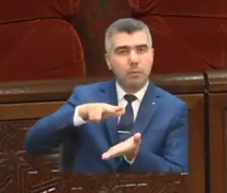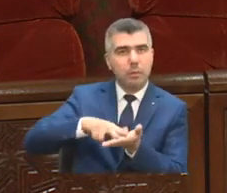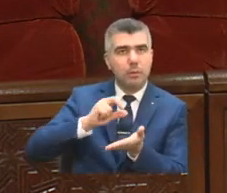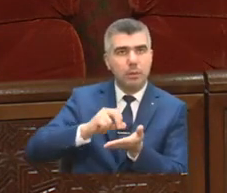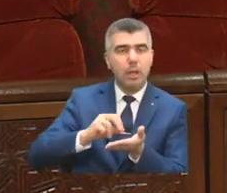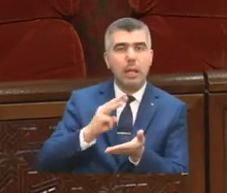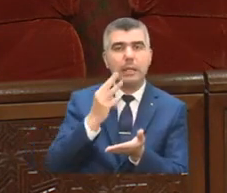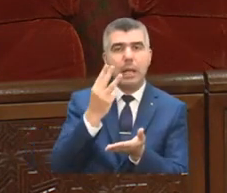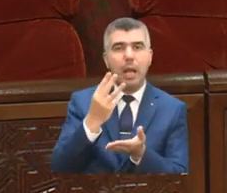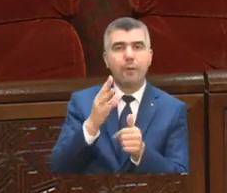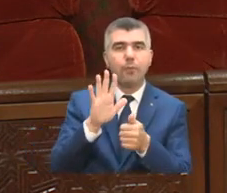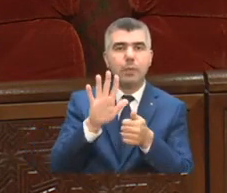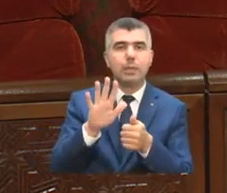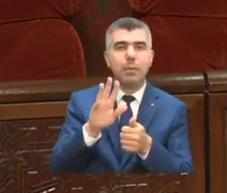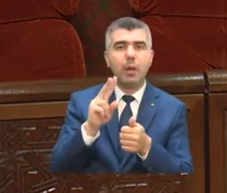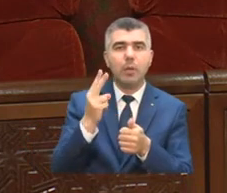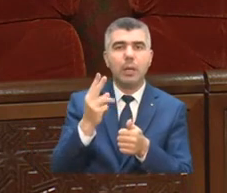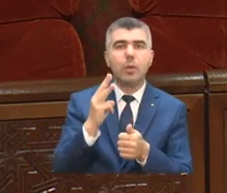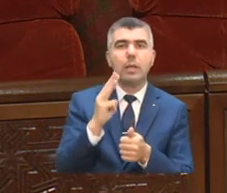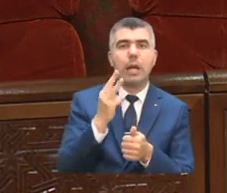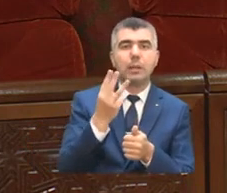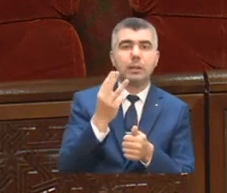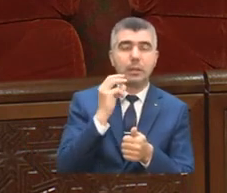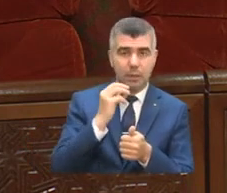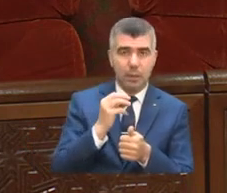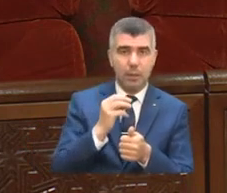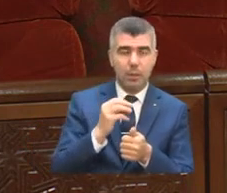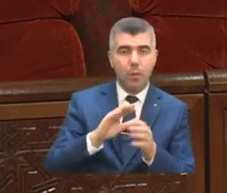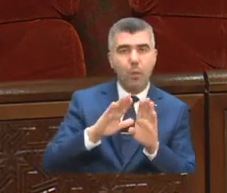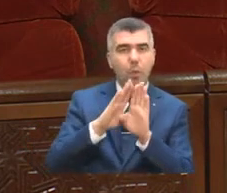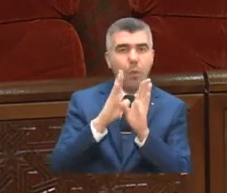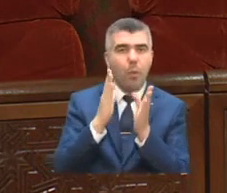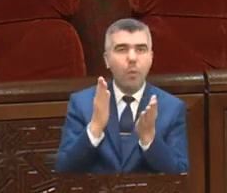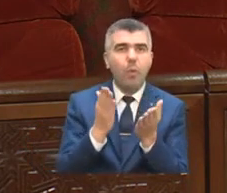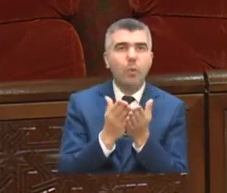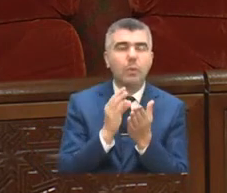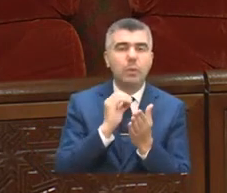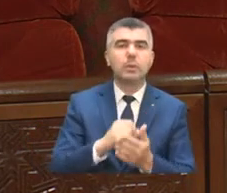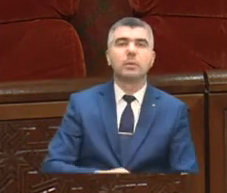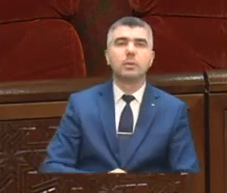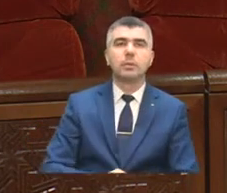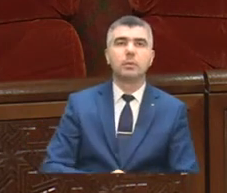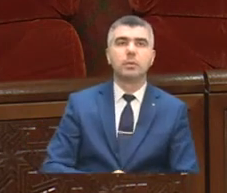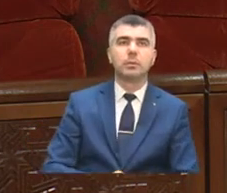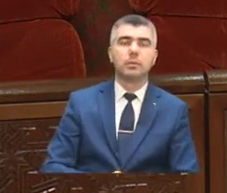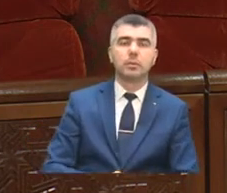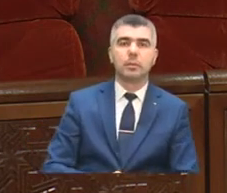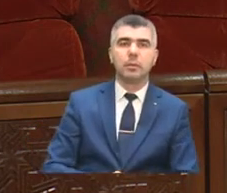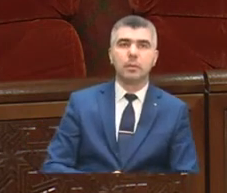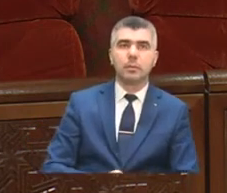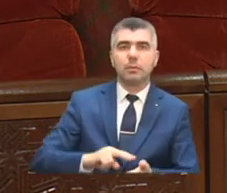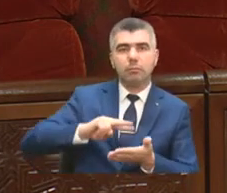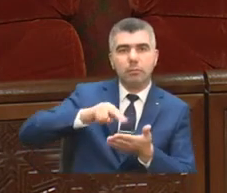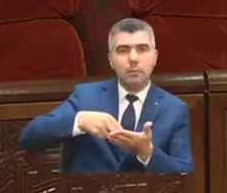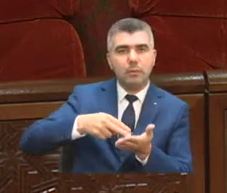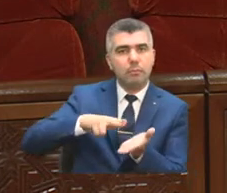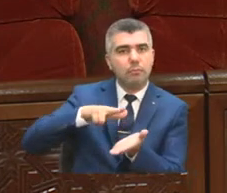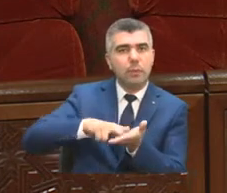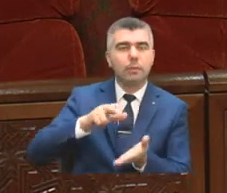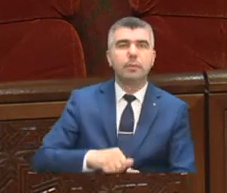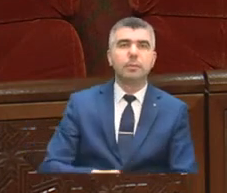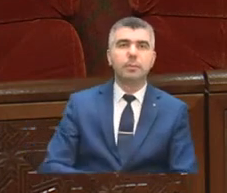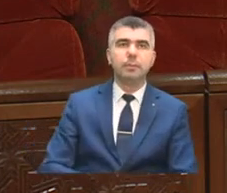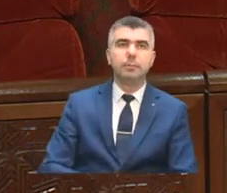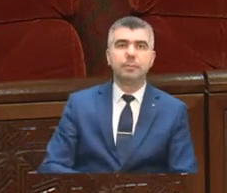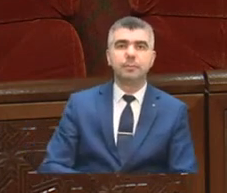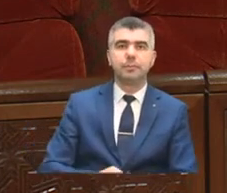اصل 3638 رخصه اللي تم يعني الترخيص لها، تعني بانه